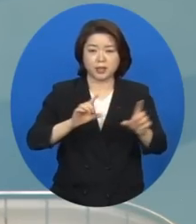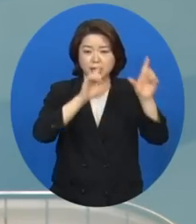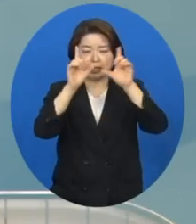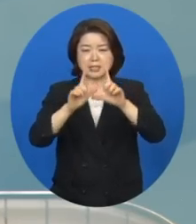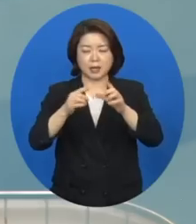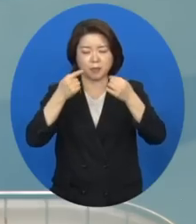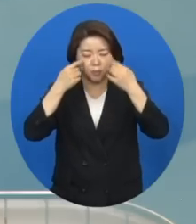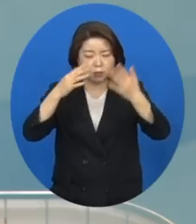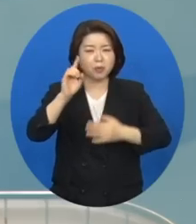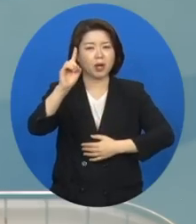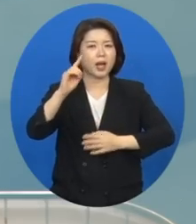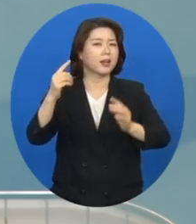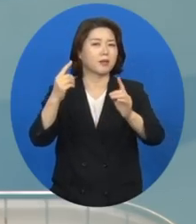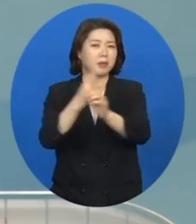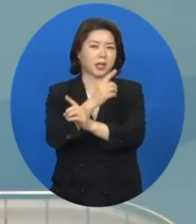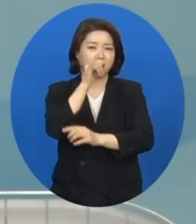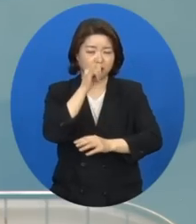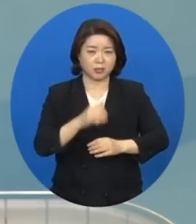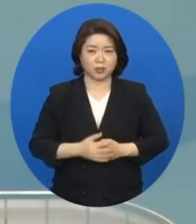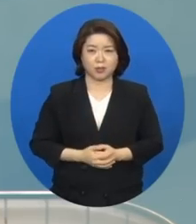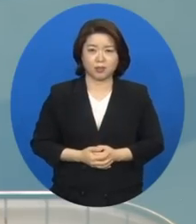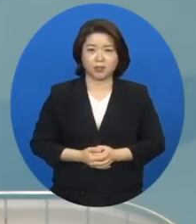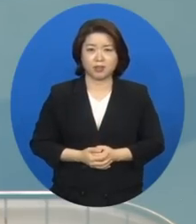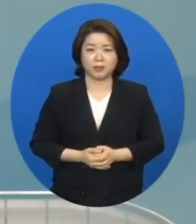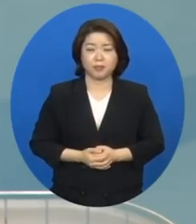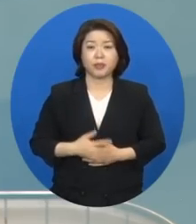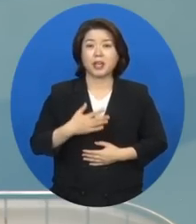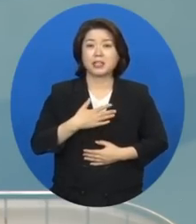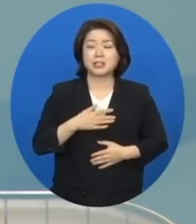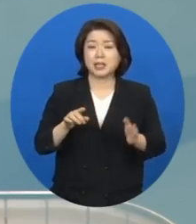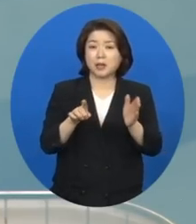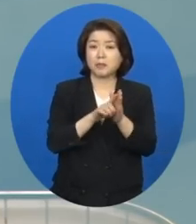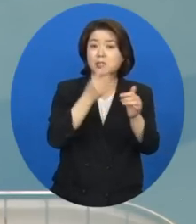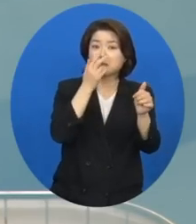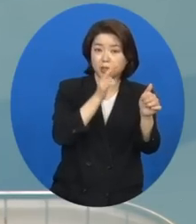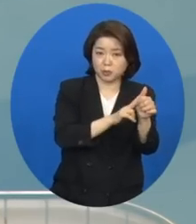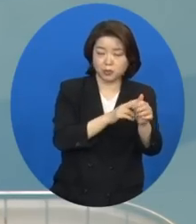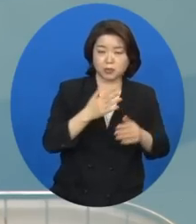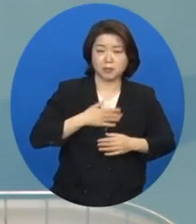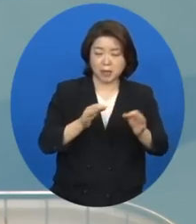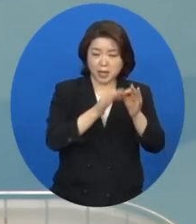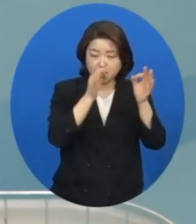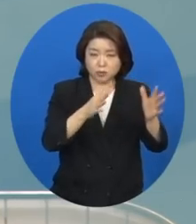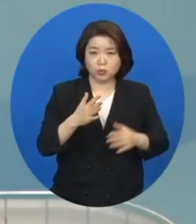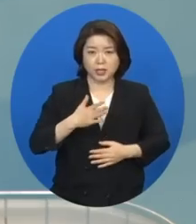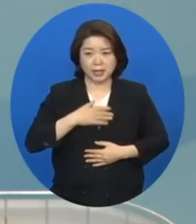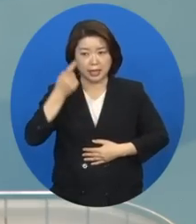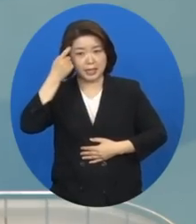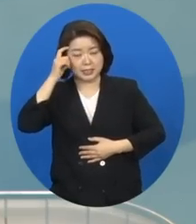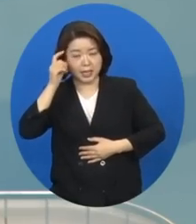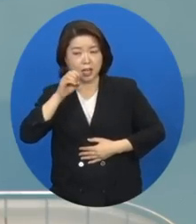일어나기 시작했습니다. 제 믿음의 도전은요, 매 순간 내가 생각하는 것, 말하는 것, 행동하는